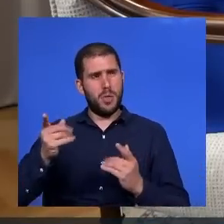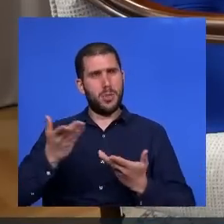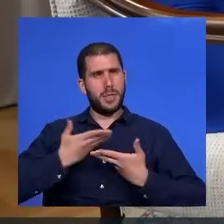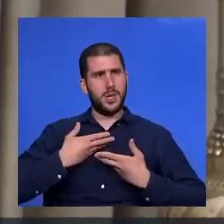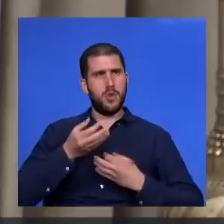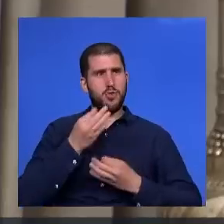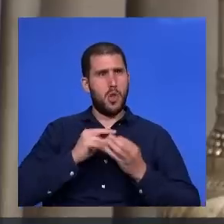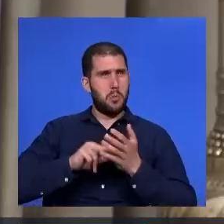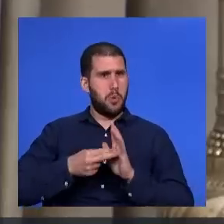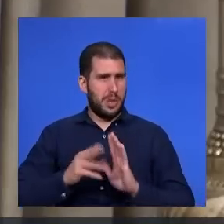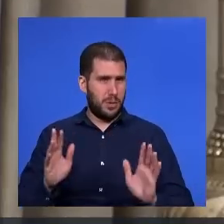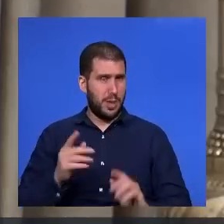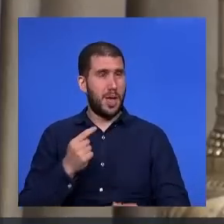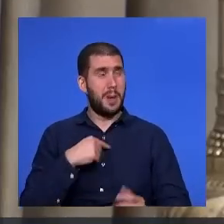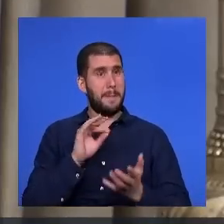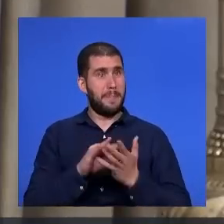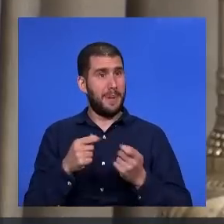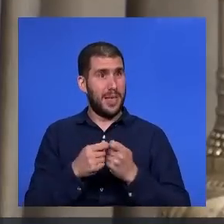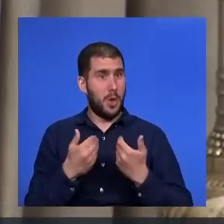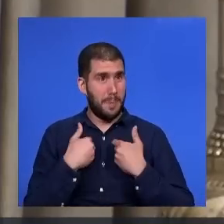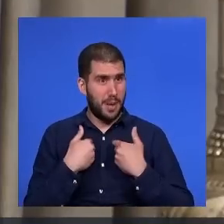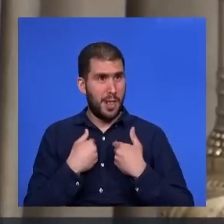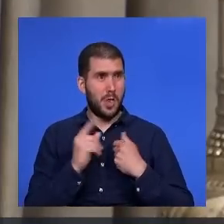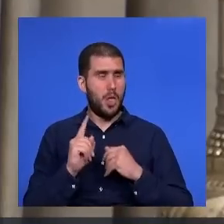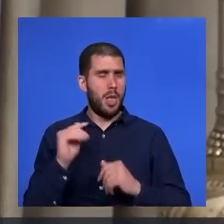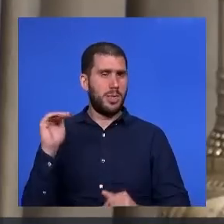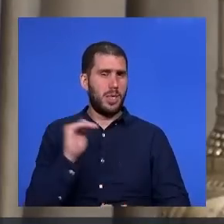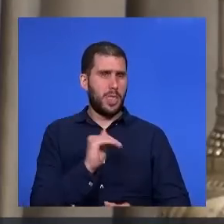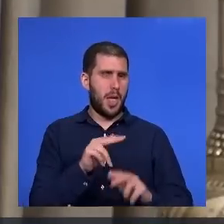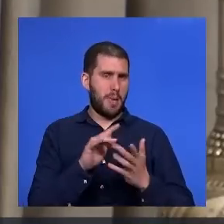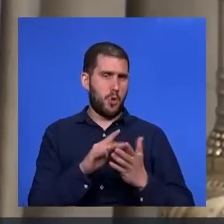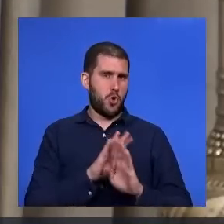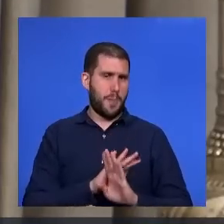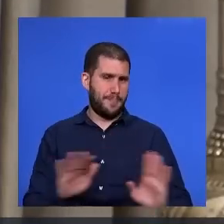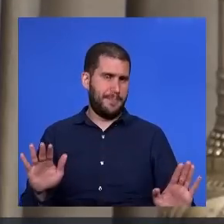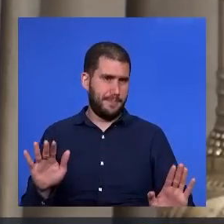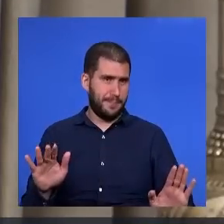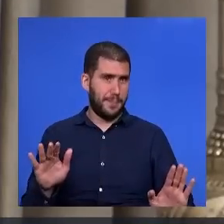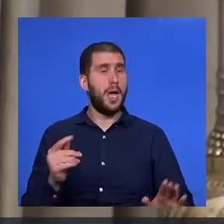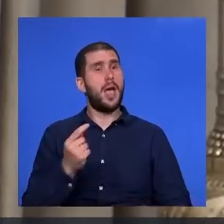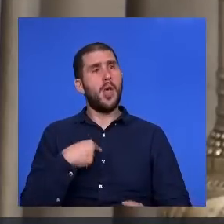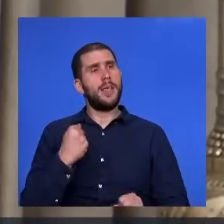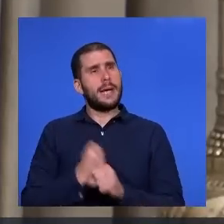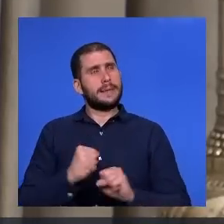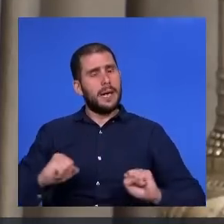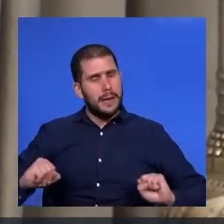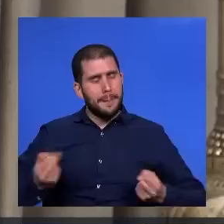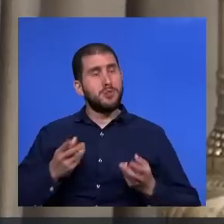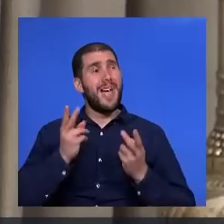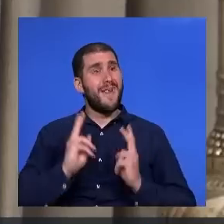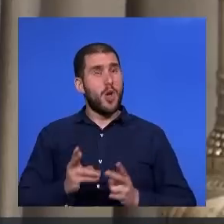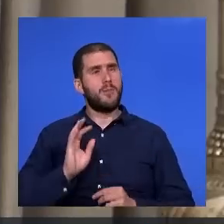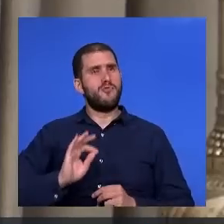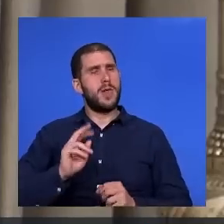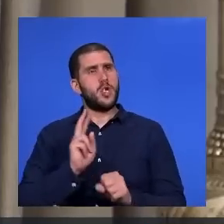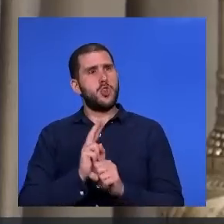שאלה פוליטית. ככל שזה תלוי בי, אנחנו לא נידרדר לשום מקום כזה, אלא אנחנו נעשה כל מה שרק ניתן כדי